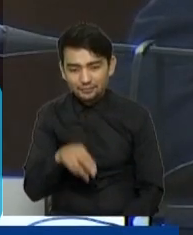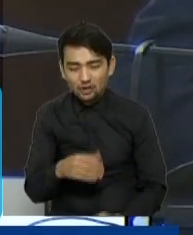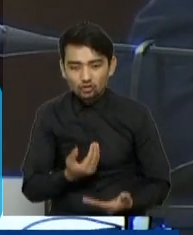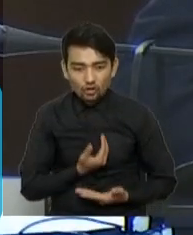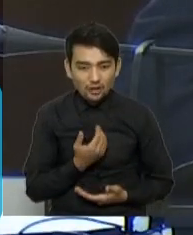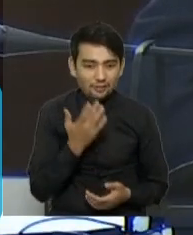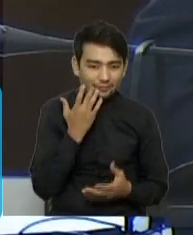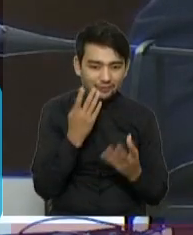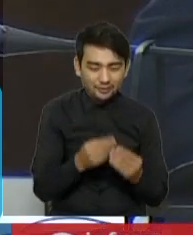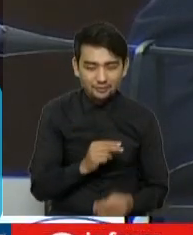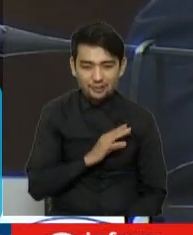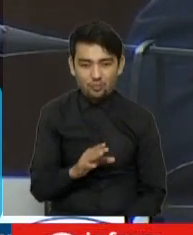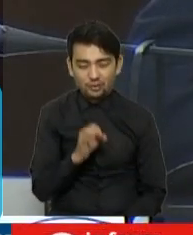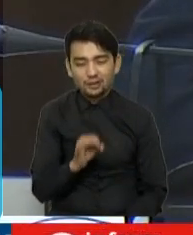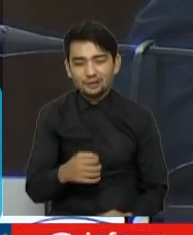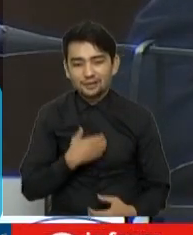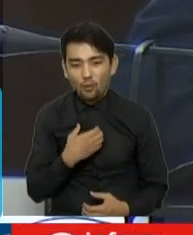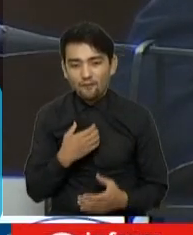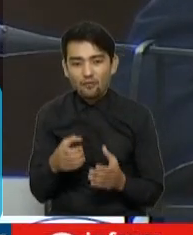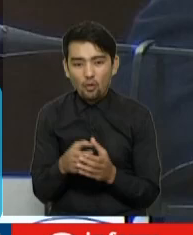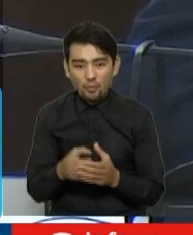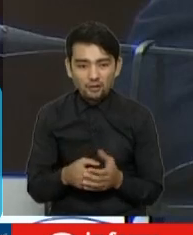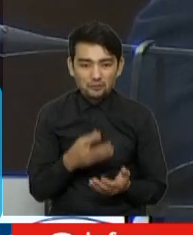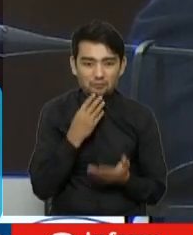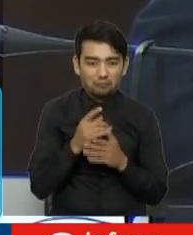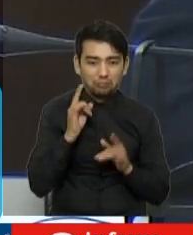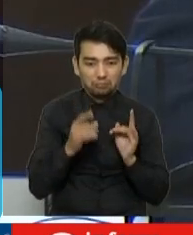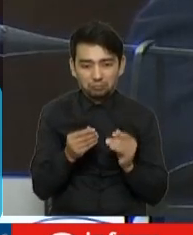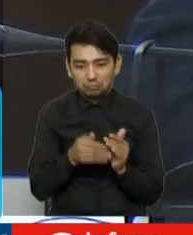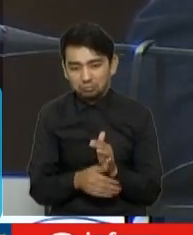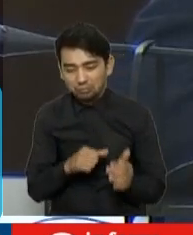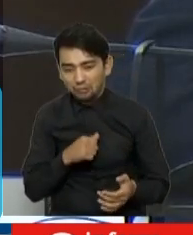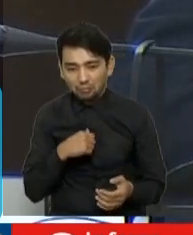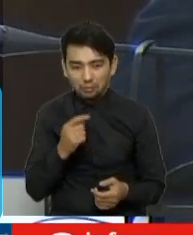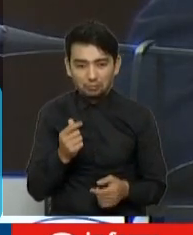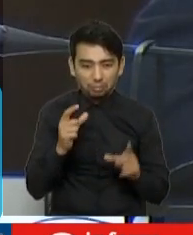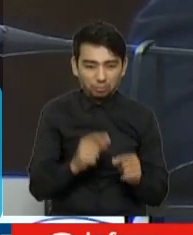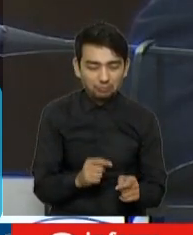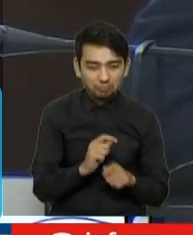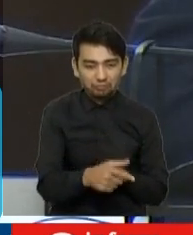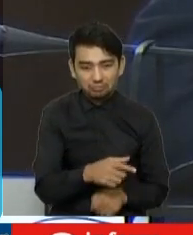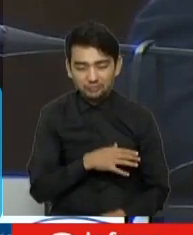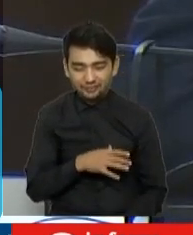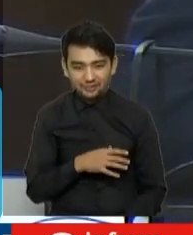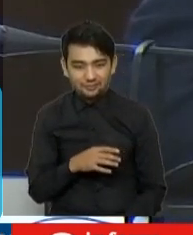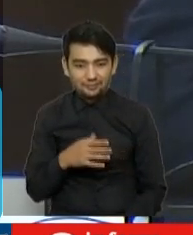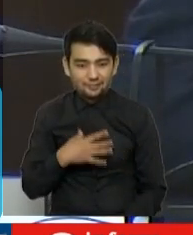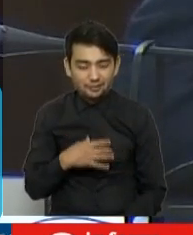жұмыс істемейді. Соның салдарынан сақтандыру компаниялары өз бетінше шығынды есептеп, төлем сомасын төмендетіп көрсетеді.